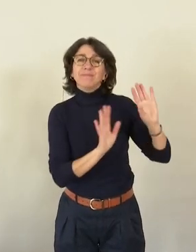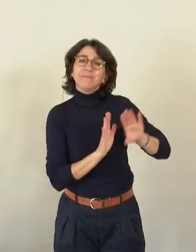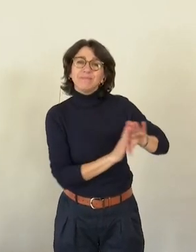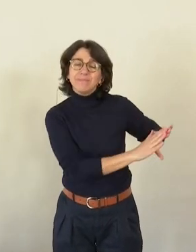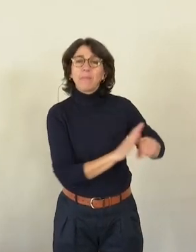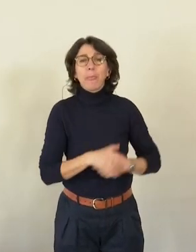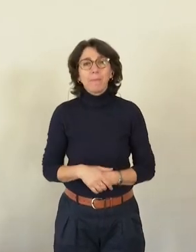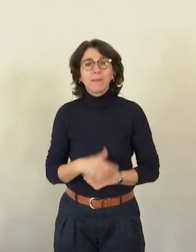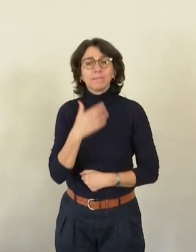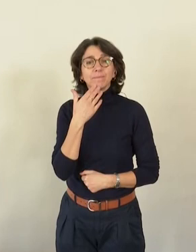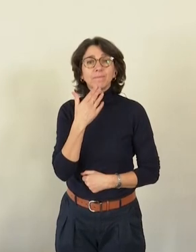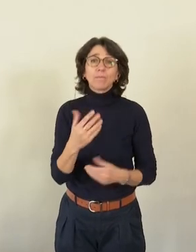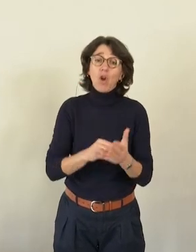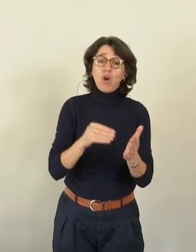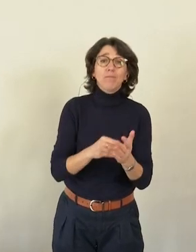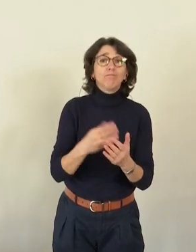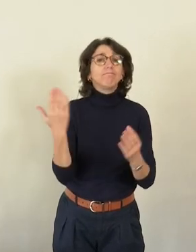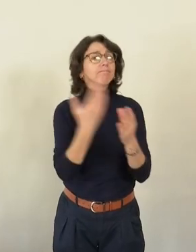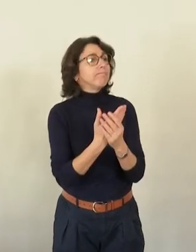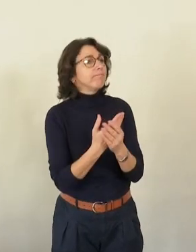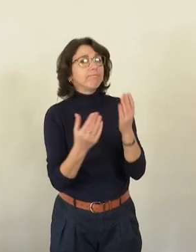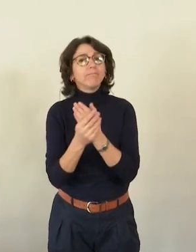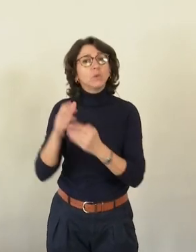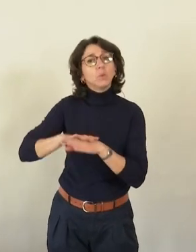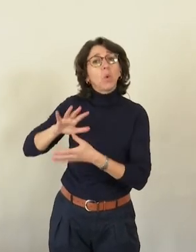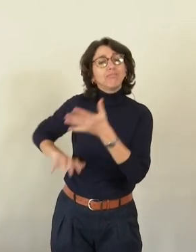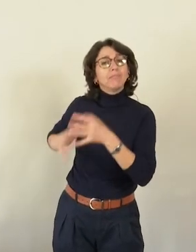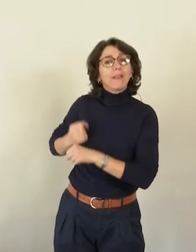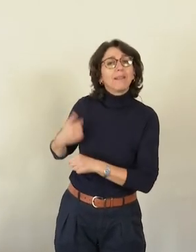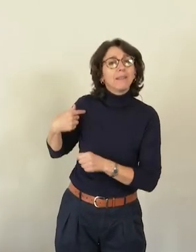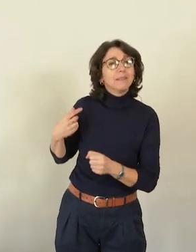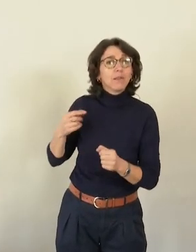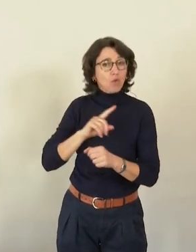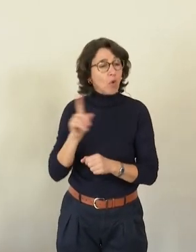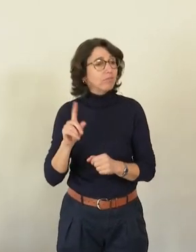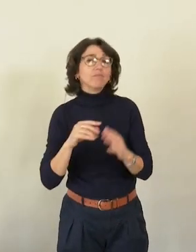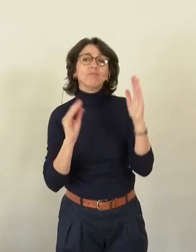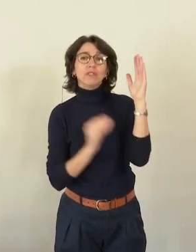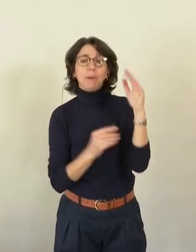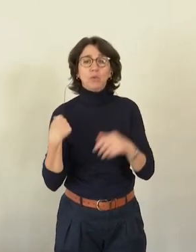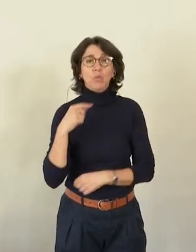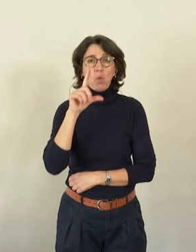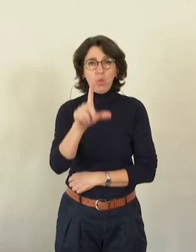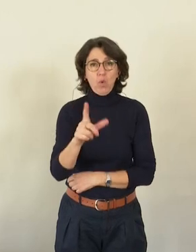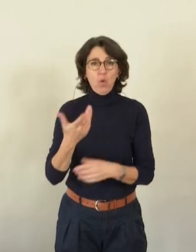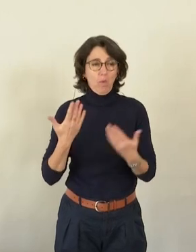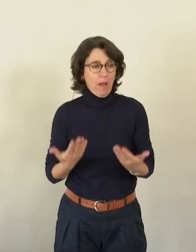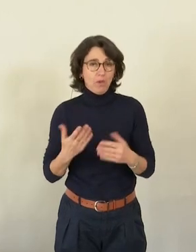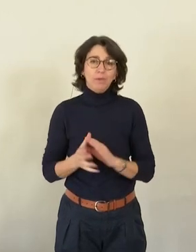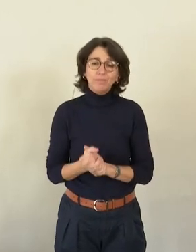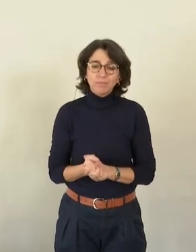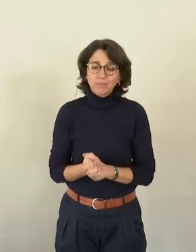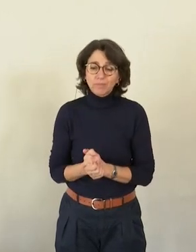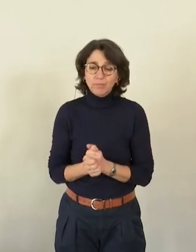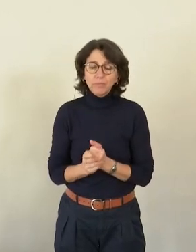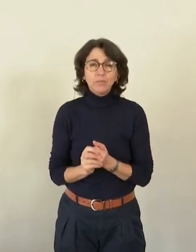intervention sur le rendu acte non nous passons donc à la délibération numéro 2 elle porte sur la